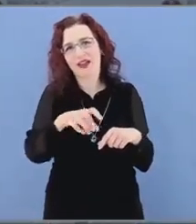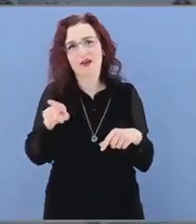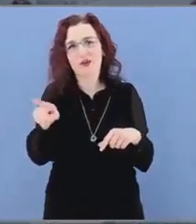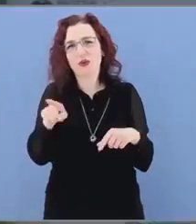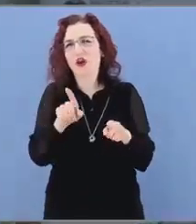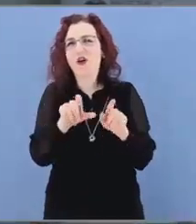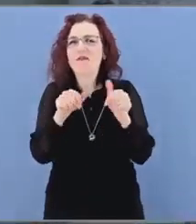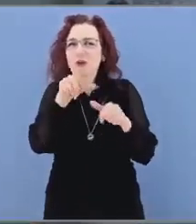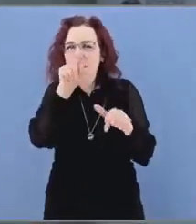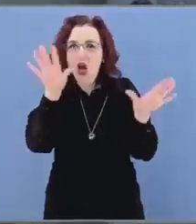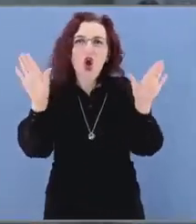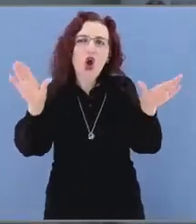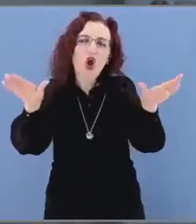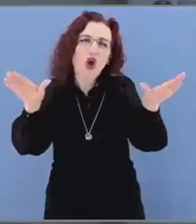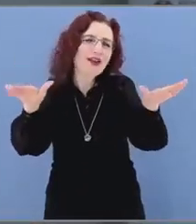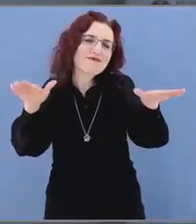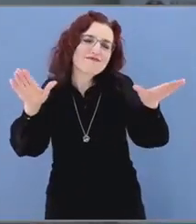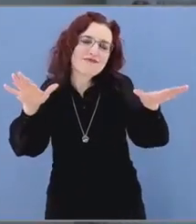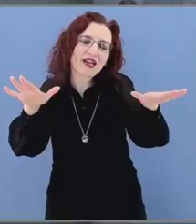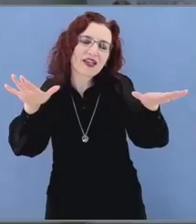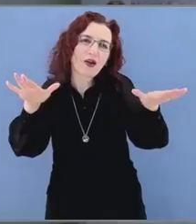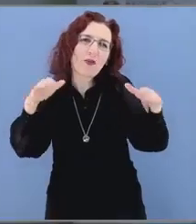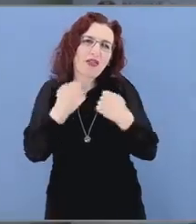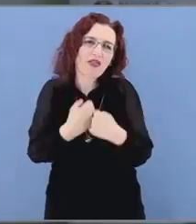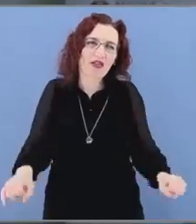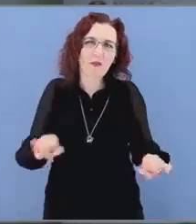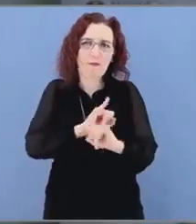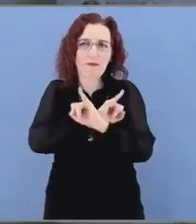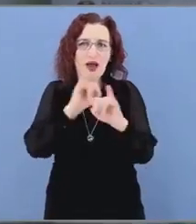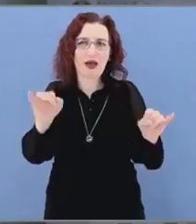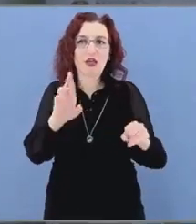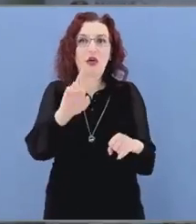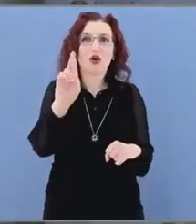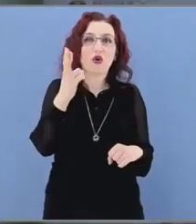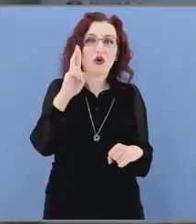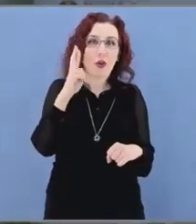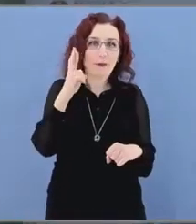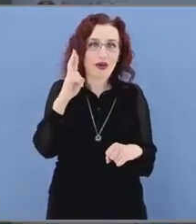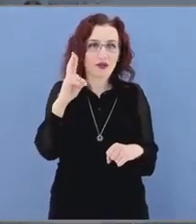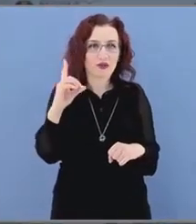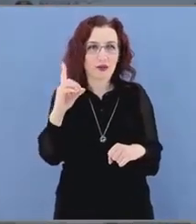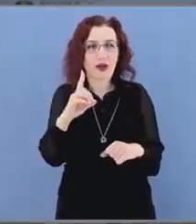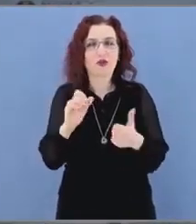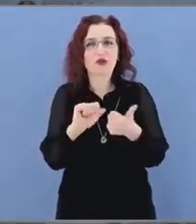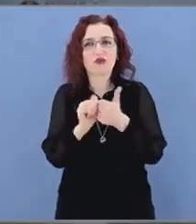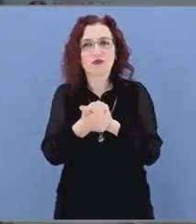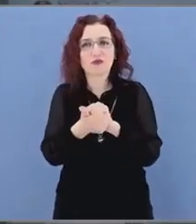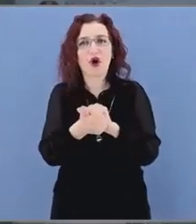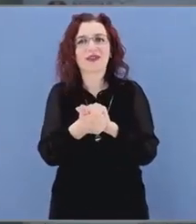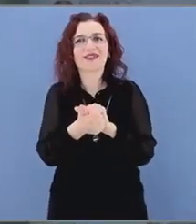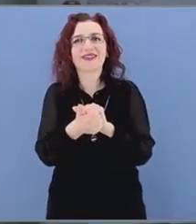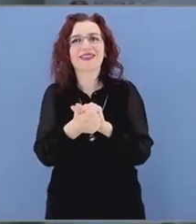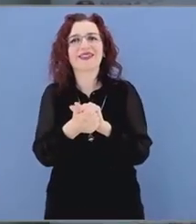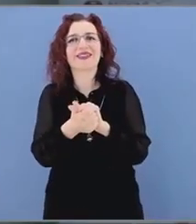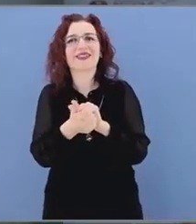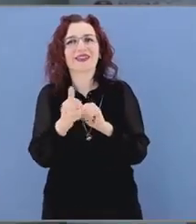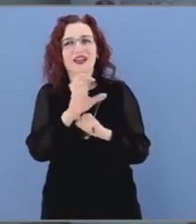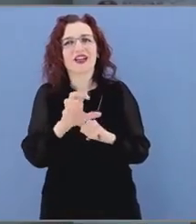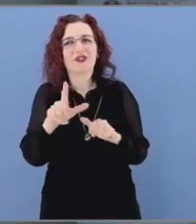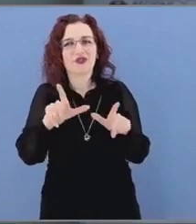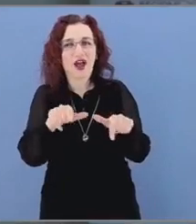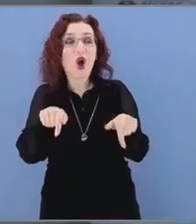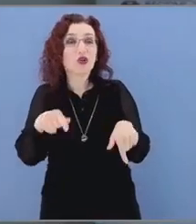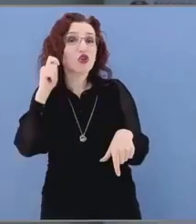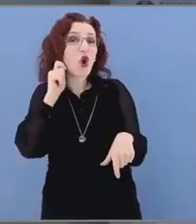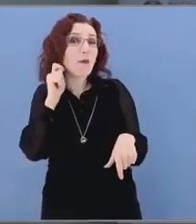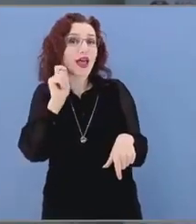cuore. A Roberto Tavani per lo sport di Regione Lazio, perché veramente oggi è pure il suo compleanno e nonostante è venuto qui